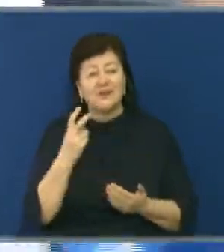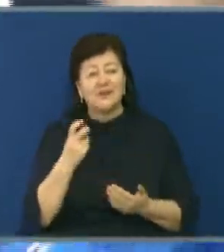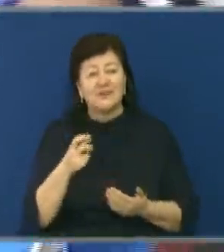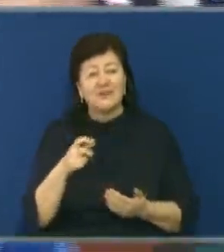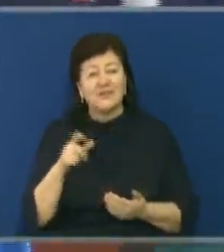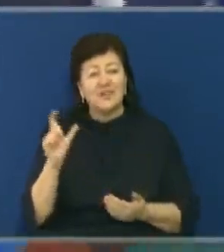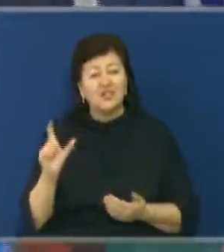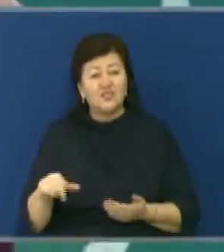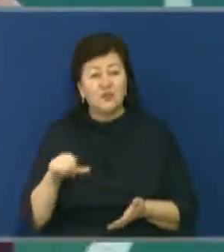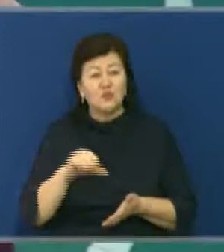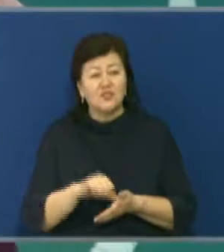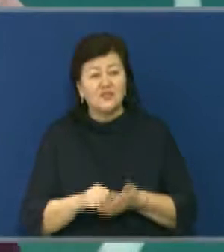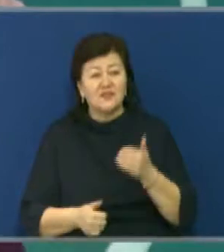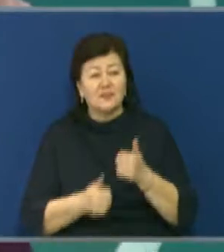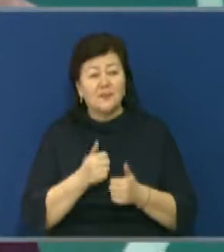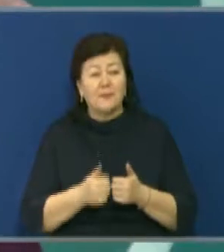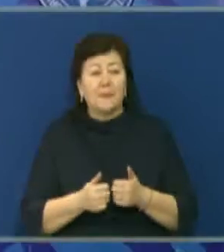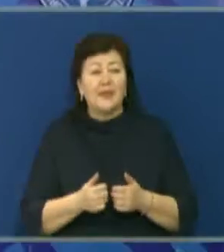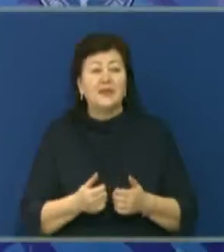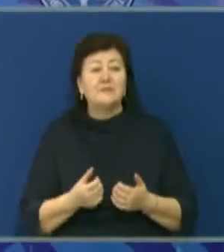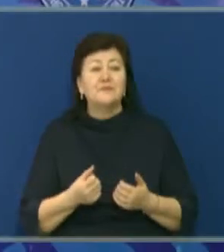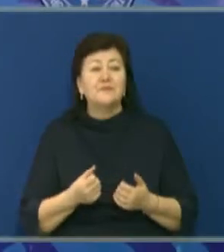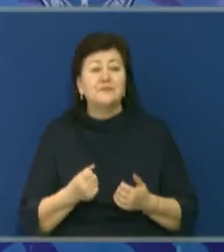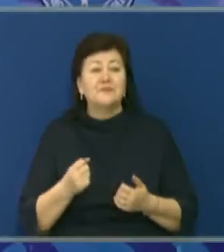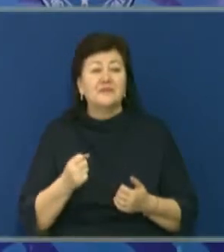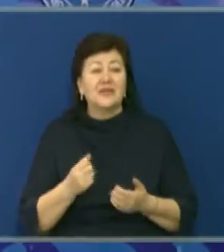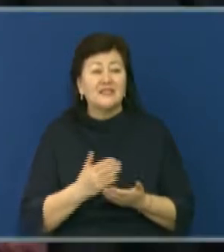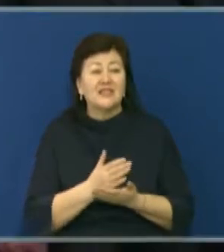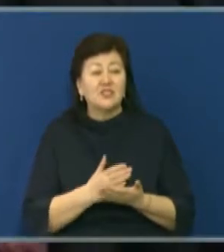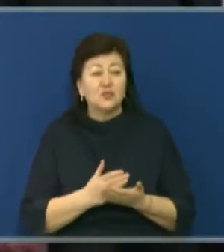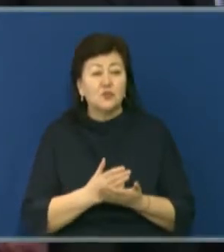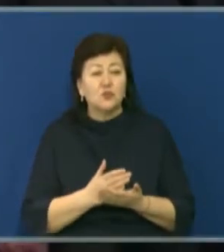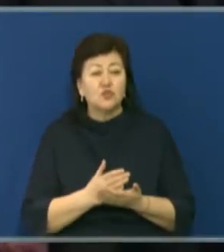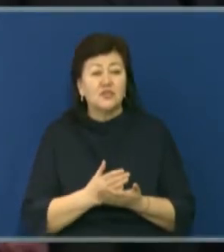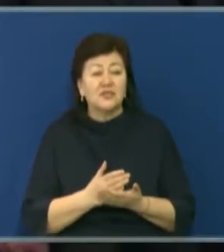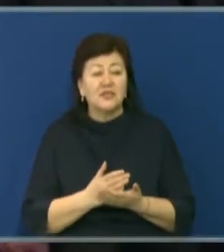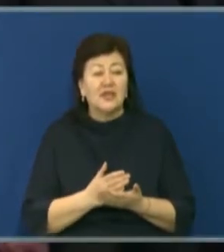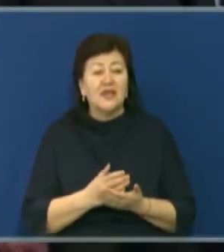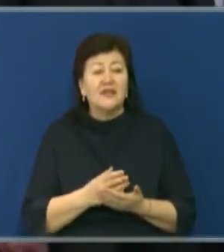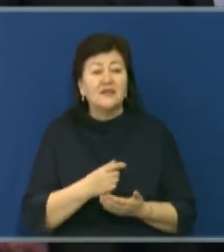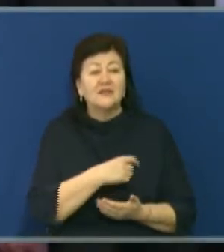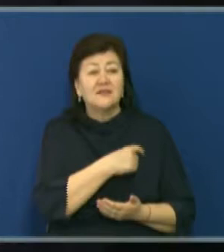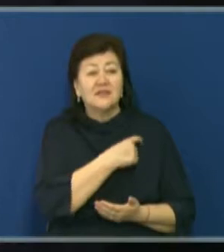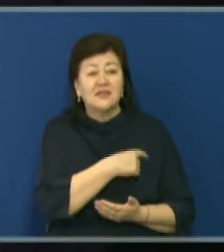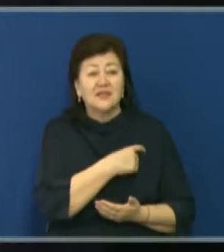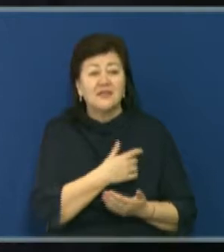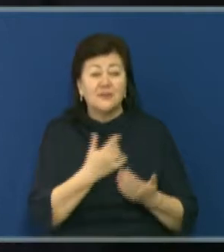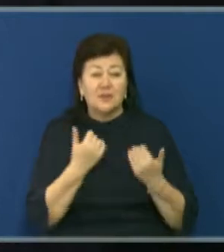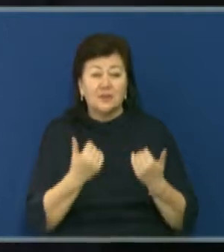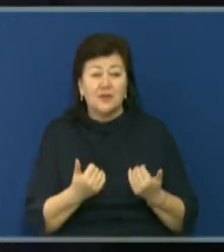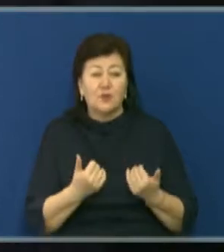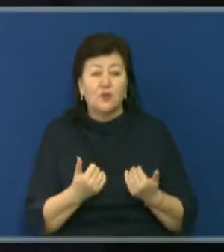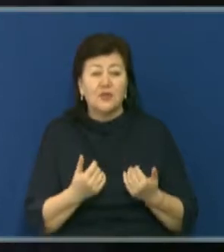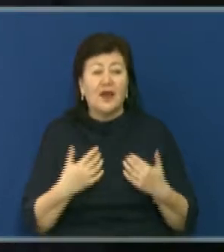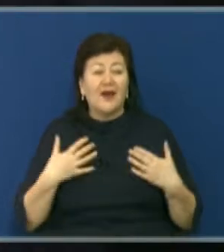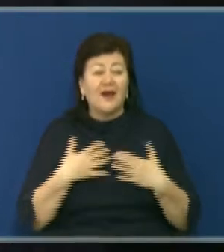бокса Восточно-Казахстанской области, заслуженный деятель спорта Республики Казахстан Марат Серикжанович Курманбай, в нашем городе кикбоксинг развивается